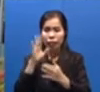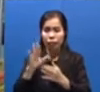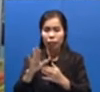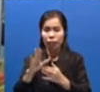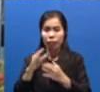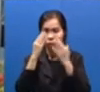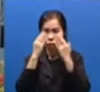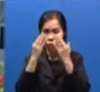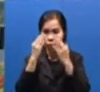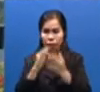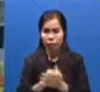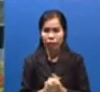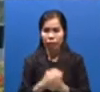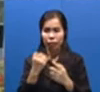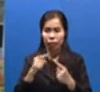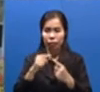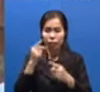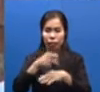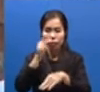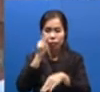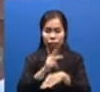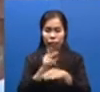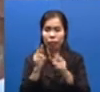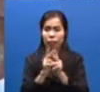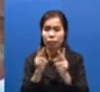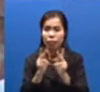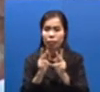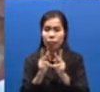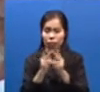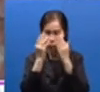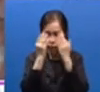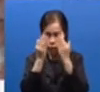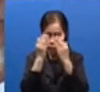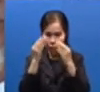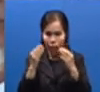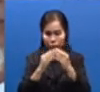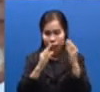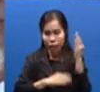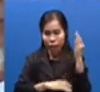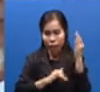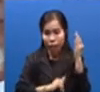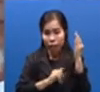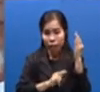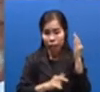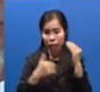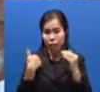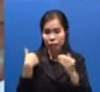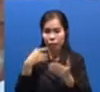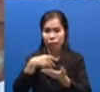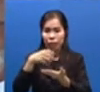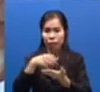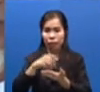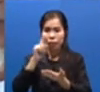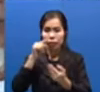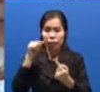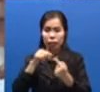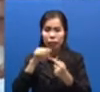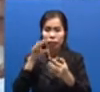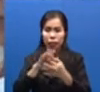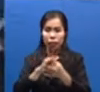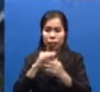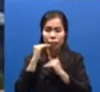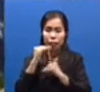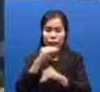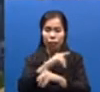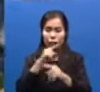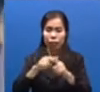นายสะมะแอฮารีประธานคณะกรรมการอิสลามจังหวัดยะลายืนยันว่าคำประกาศของสำนักจุฬาราชมนตรีที่กำหนดให้